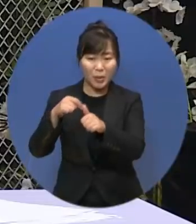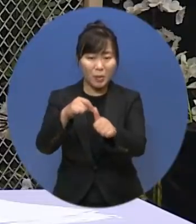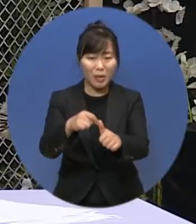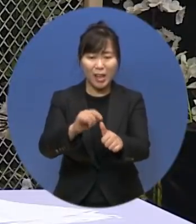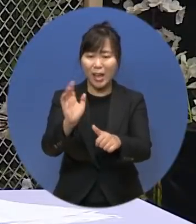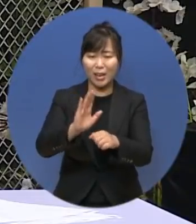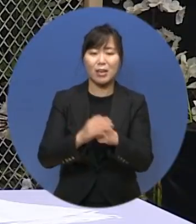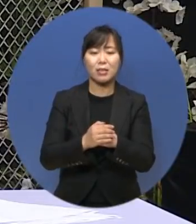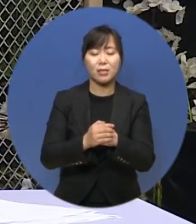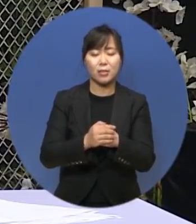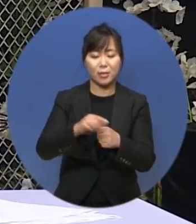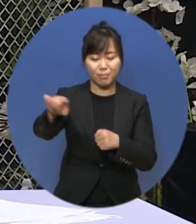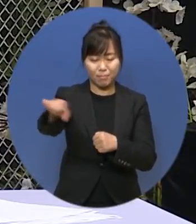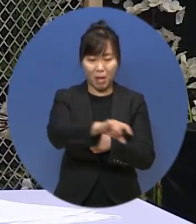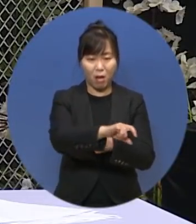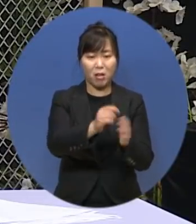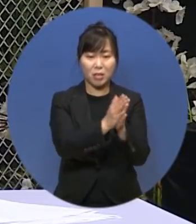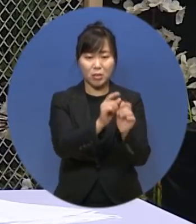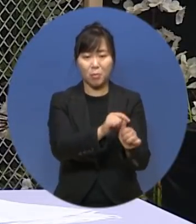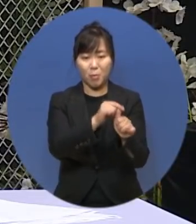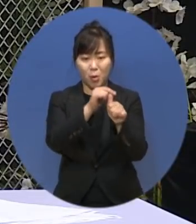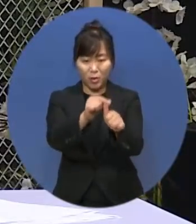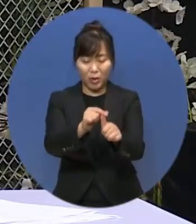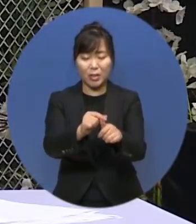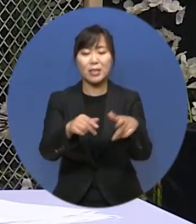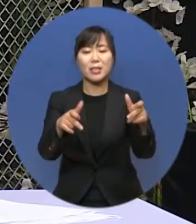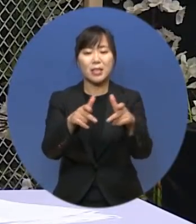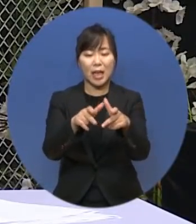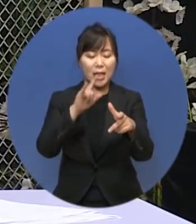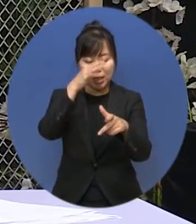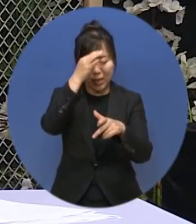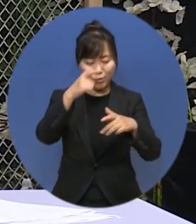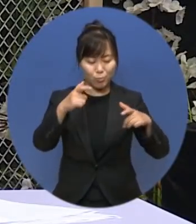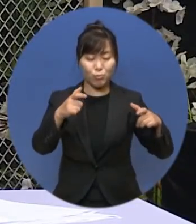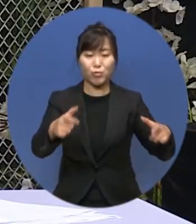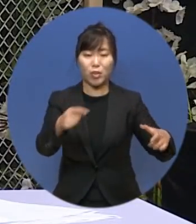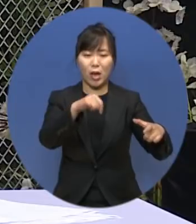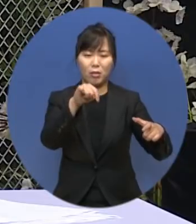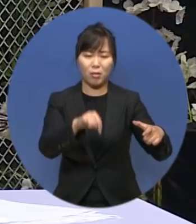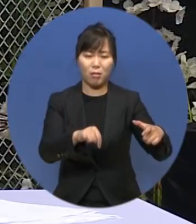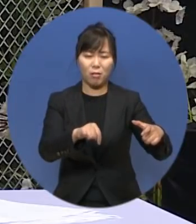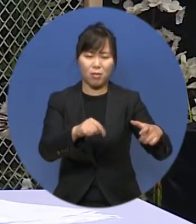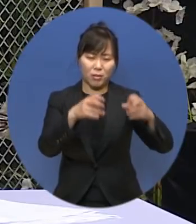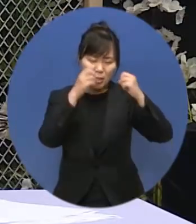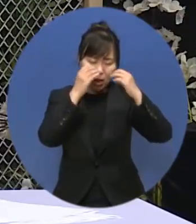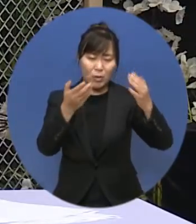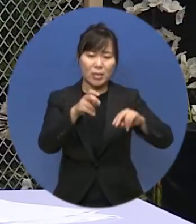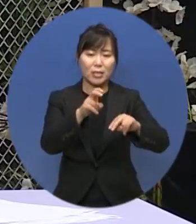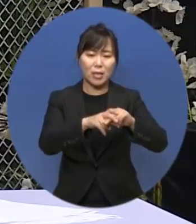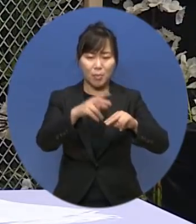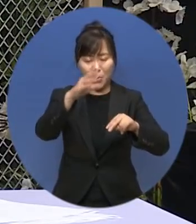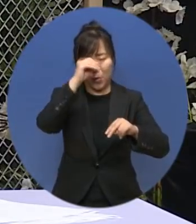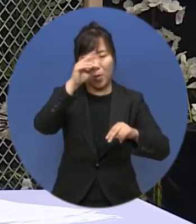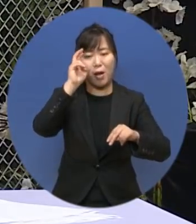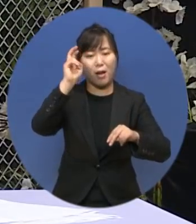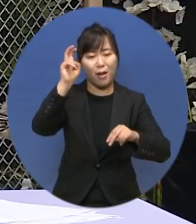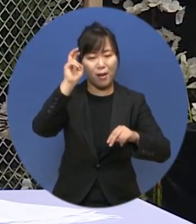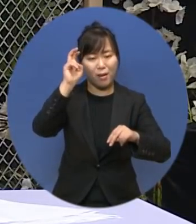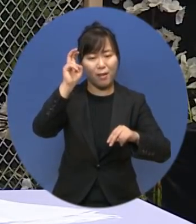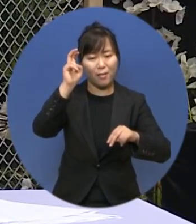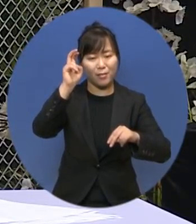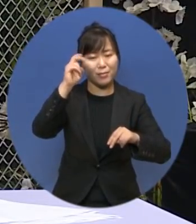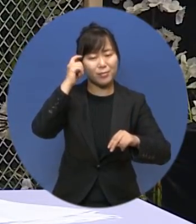간접 고용이 아니라 직접 고용돼서 장애인 예술 분야의 하나의 이제 새로운 일자리의 모델이 될 수